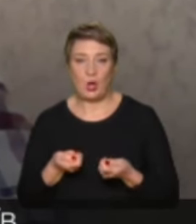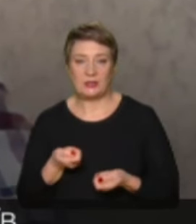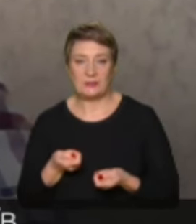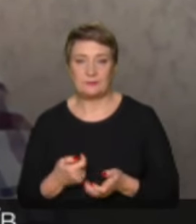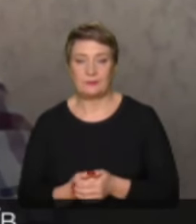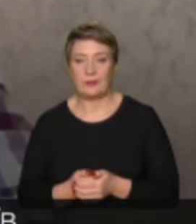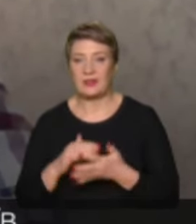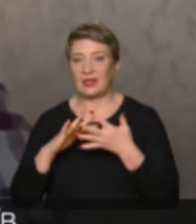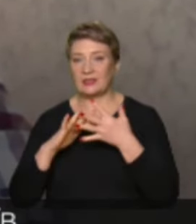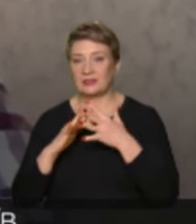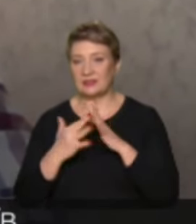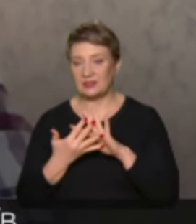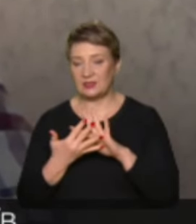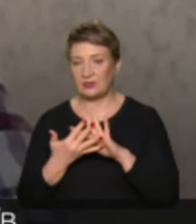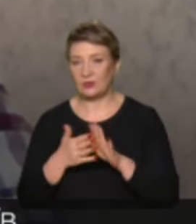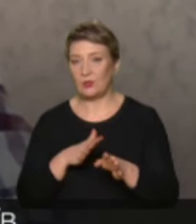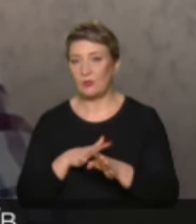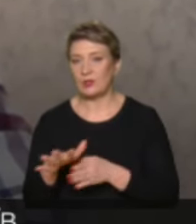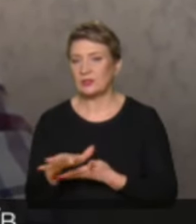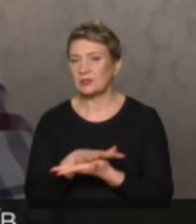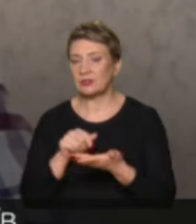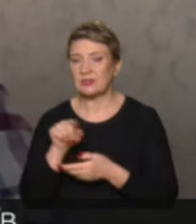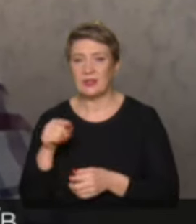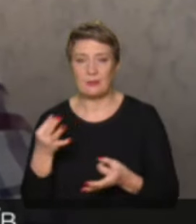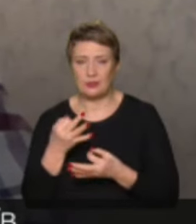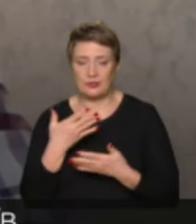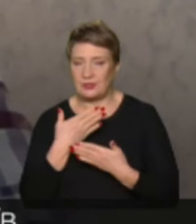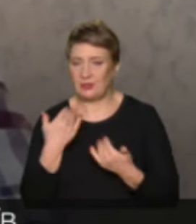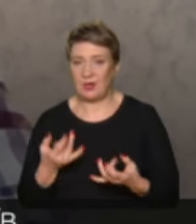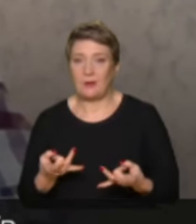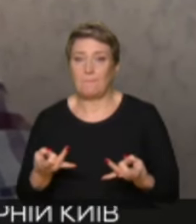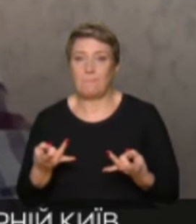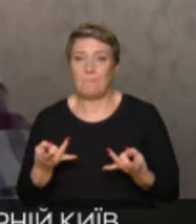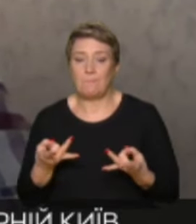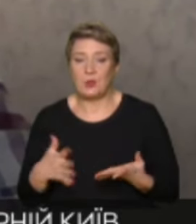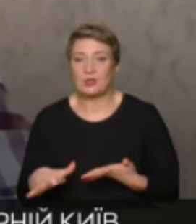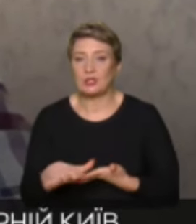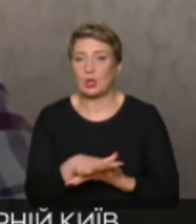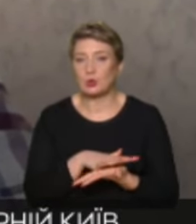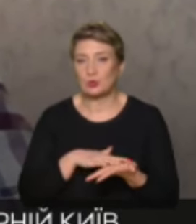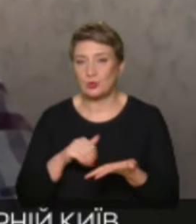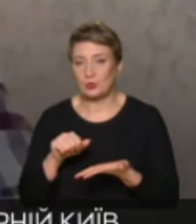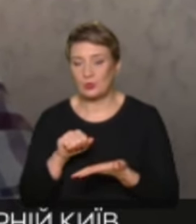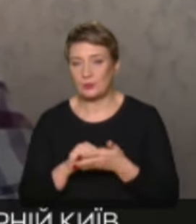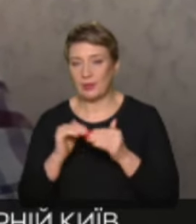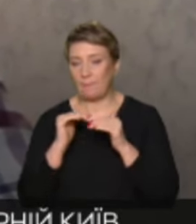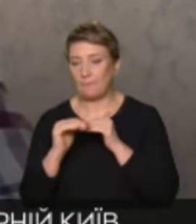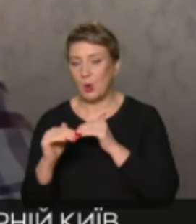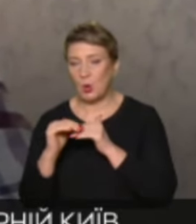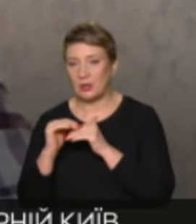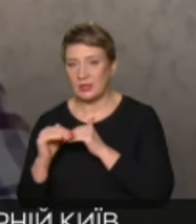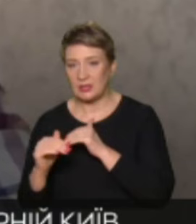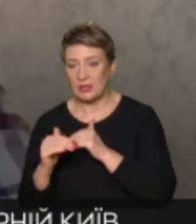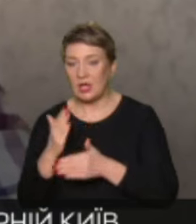Село Крахмальне майже повністю зруйновано, там нічого нема. Це просто зруйновано поле і